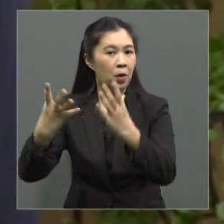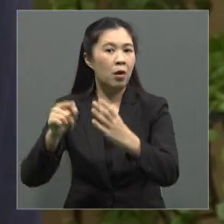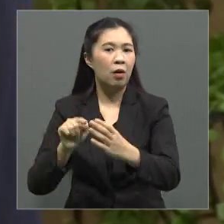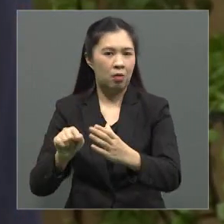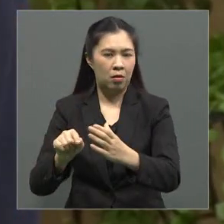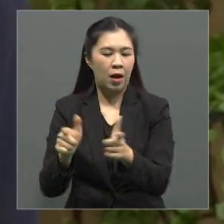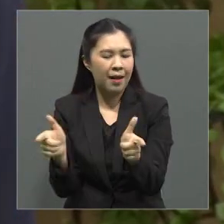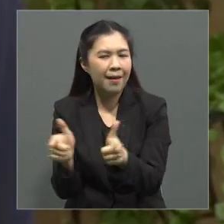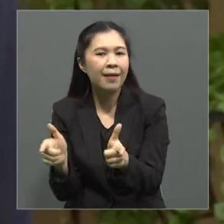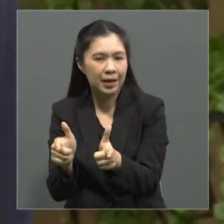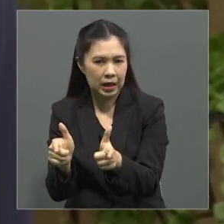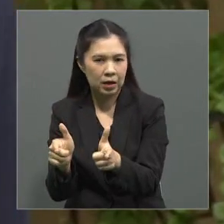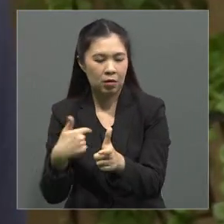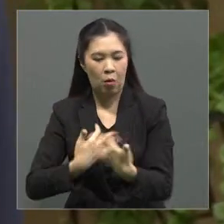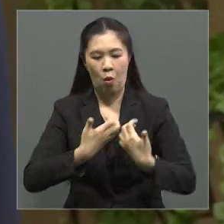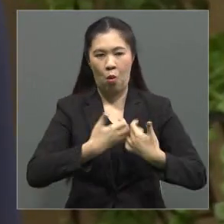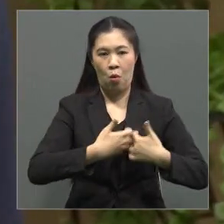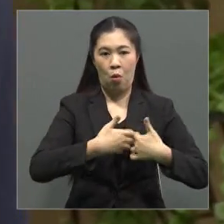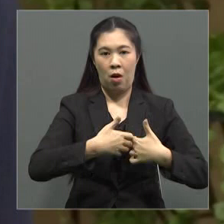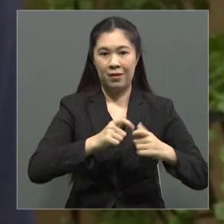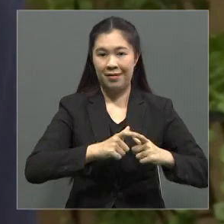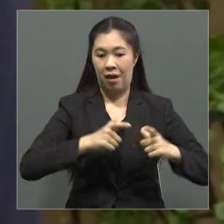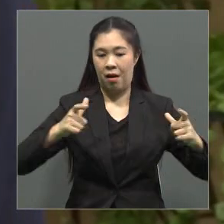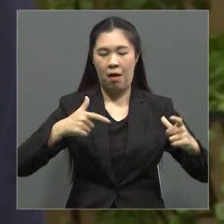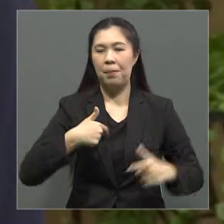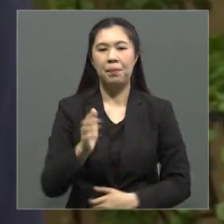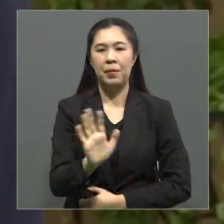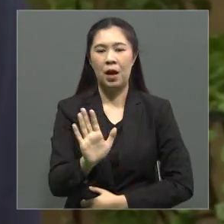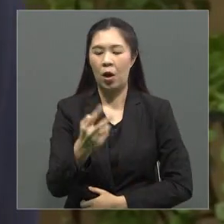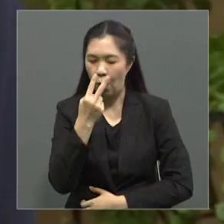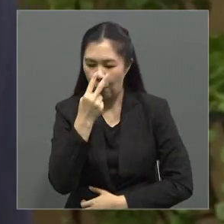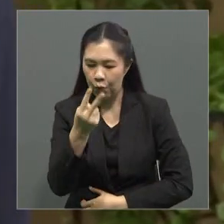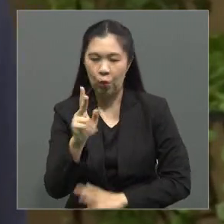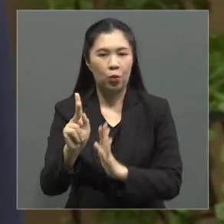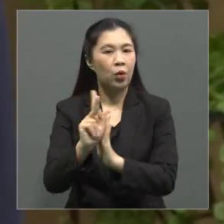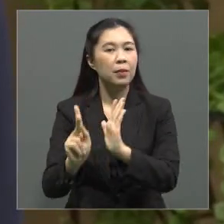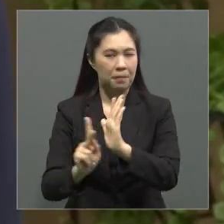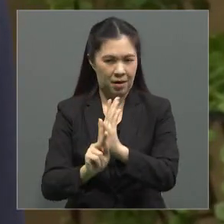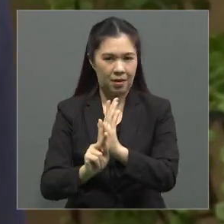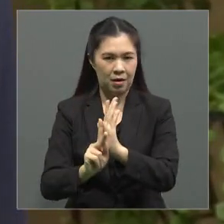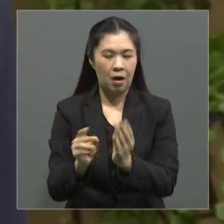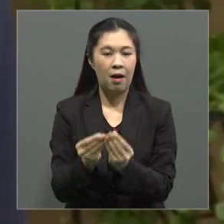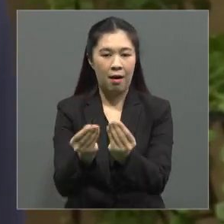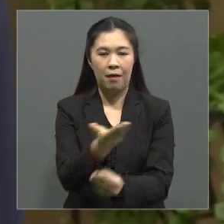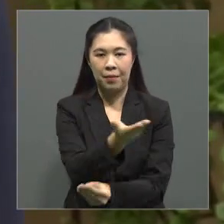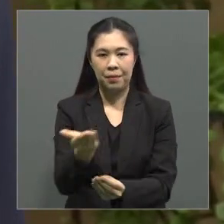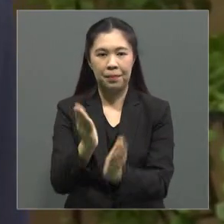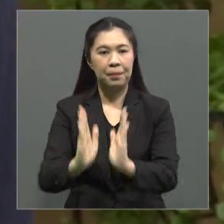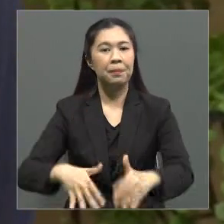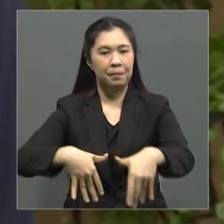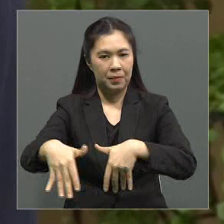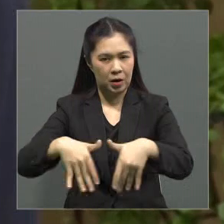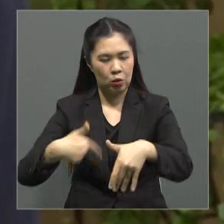แลเพราะมีขนาดที่เล็กกว่าปกตินะครับก็ต้องไปดูว่าจดกฎหมายตรงไหนที่จะมาให้พี่น้องประชาชนมั่นใจในเรื่องของ Public